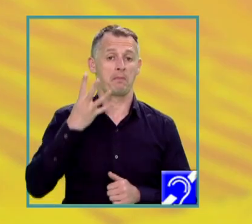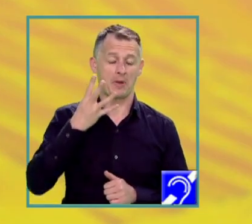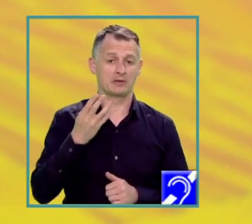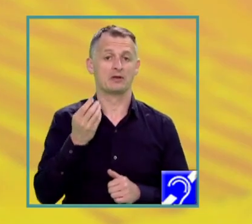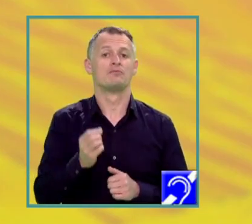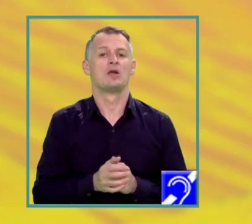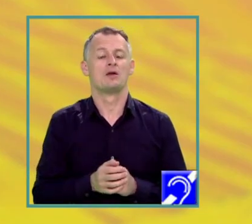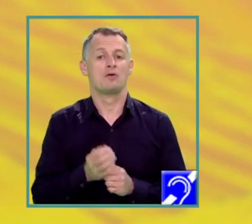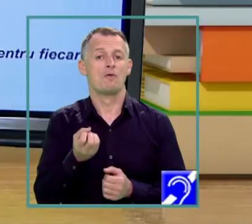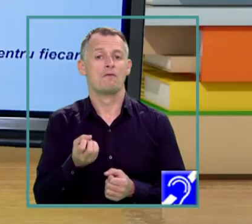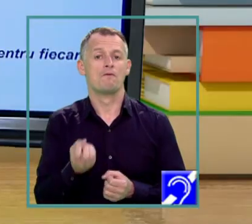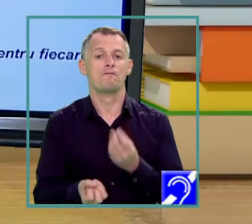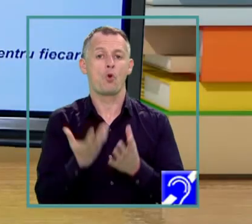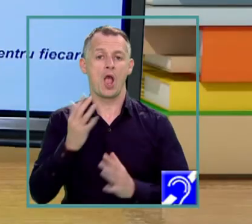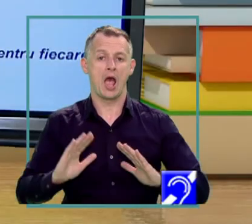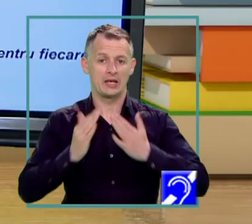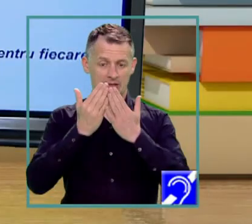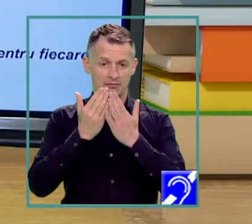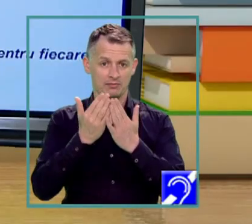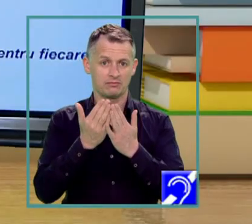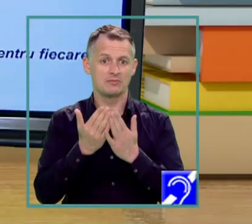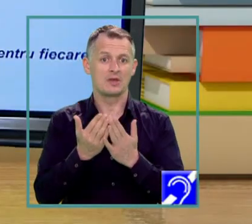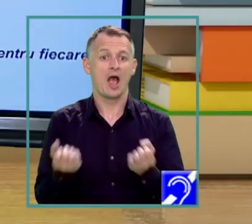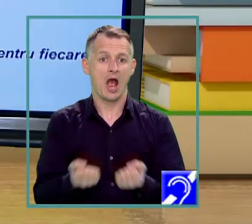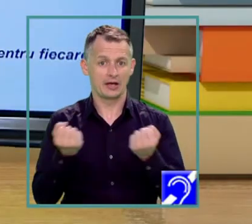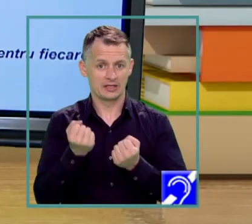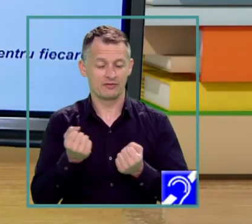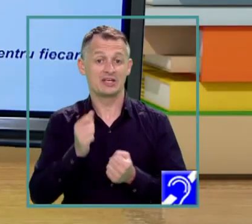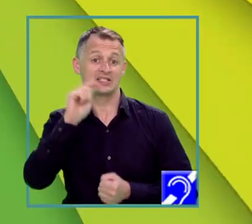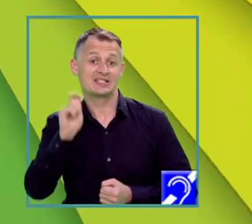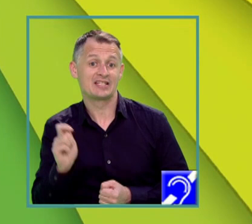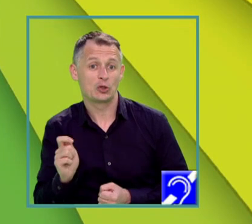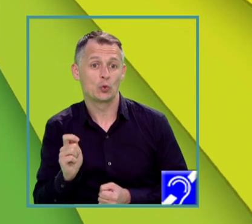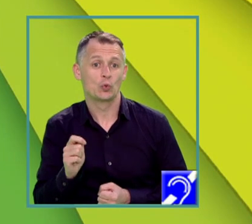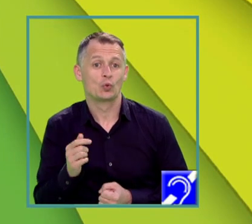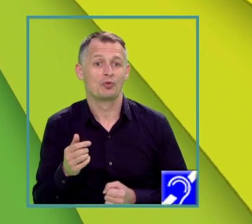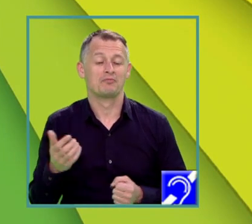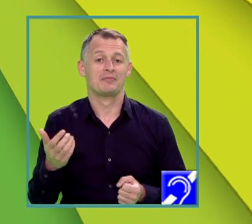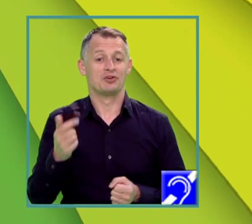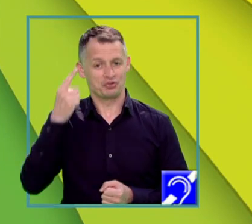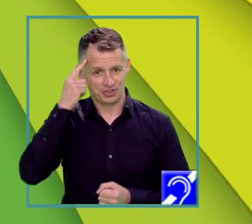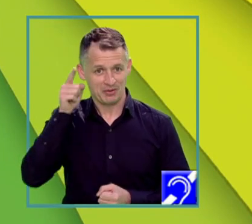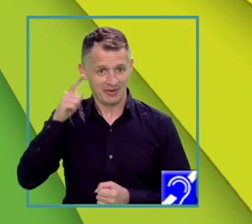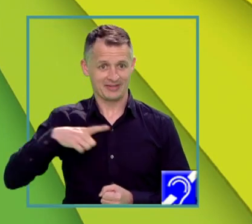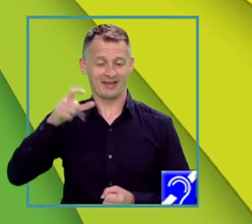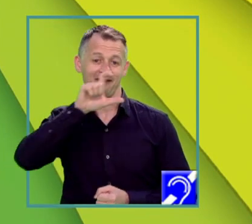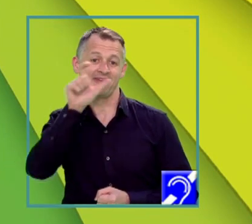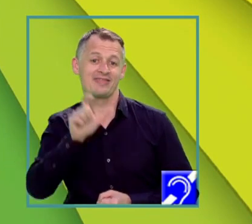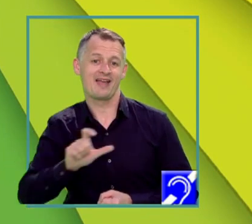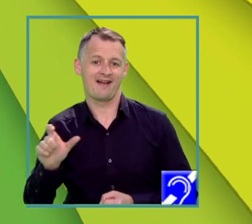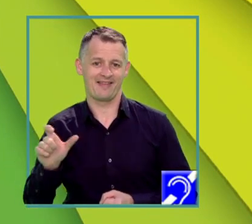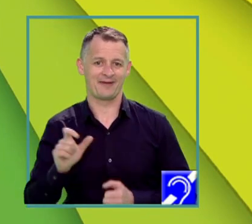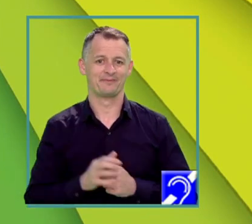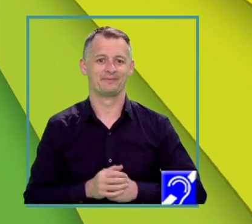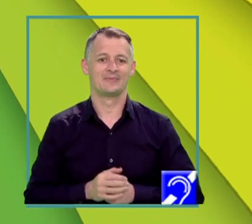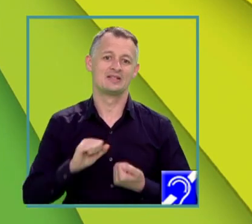activi în statul știm că aceștia sunt prezenți în Italia și a trăi este răspunsul nostru a